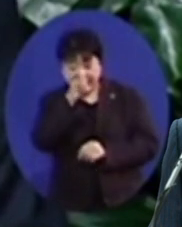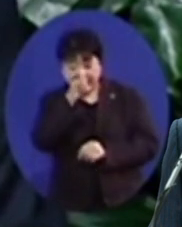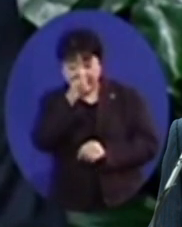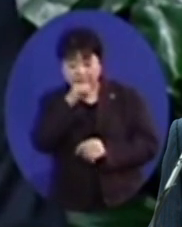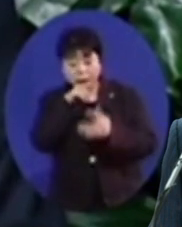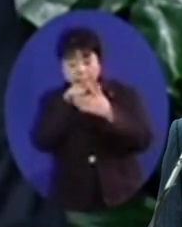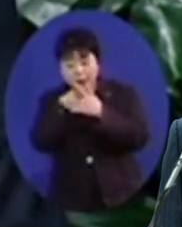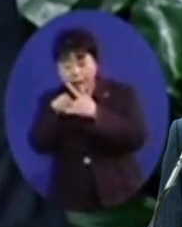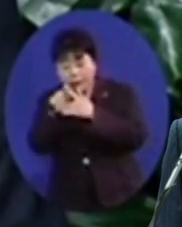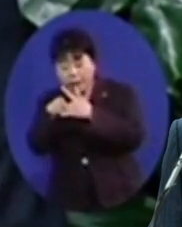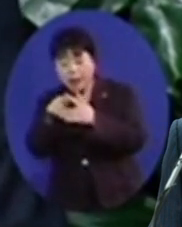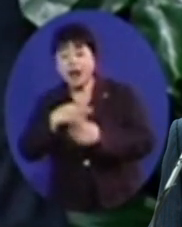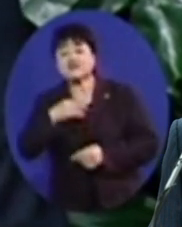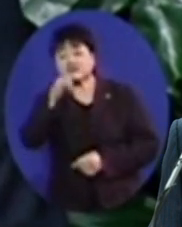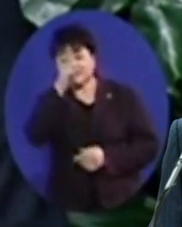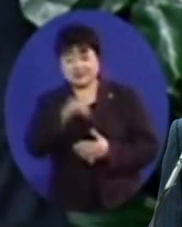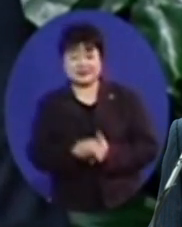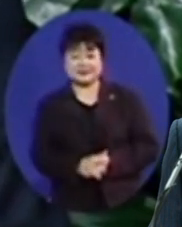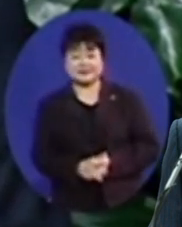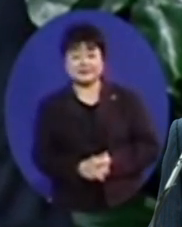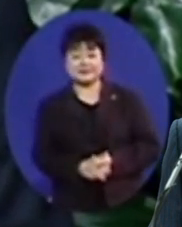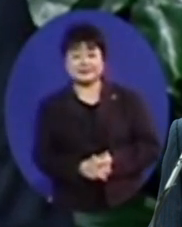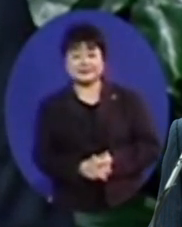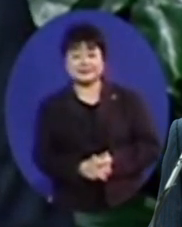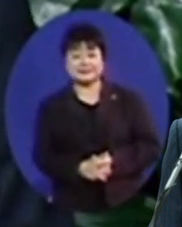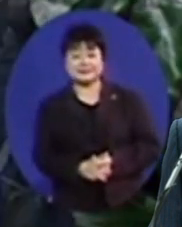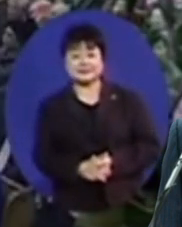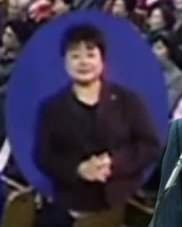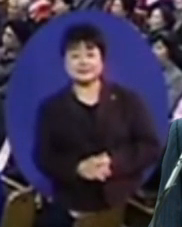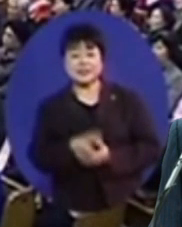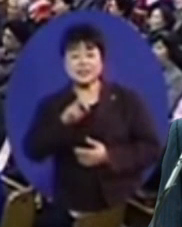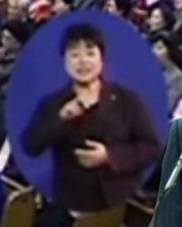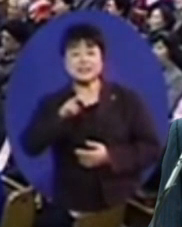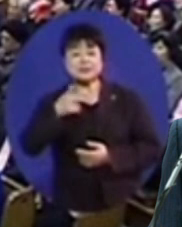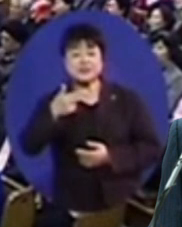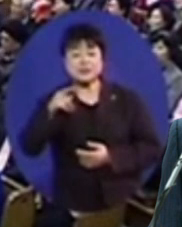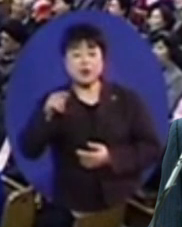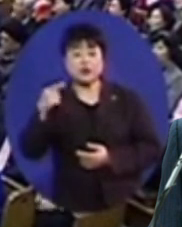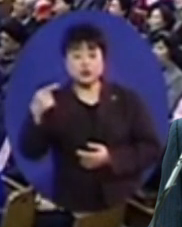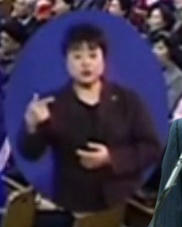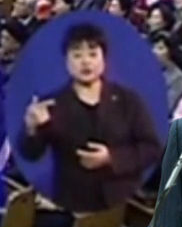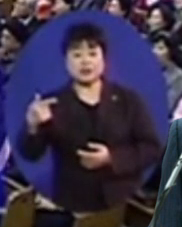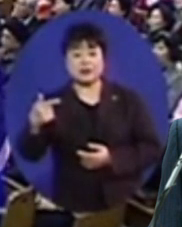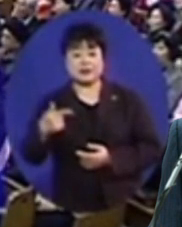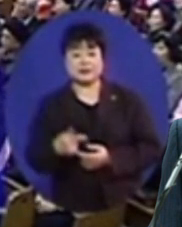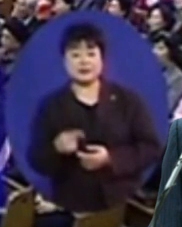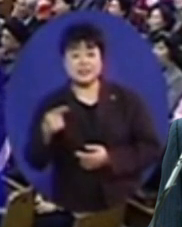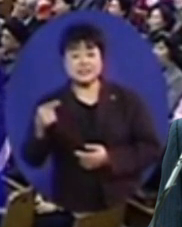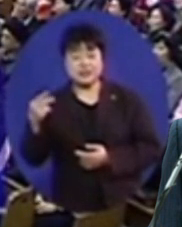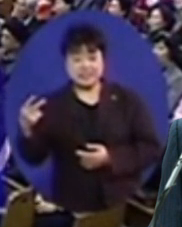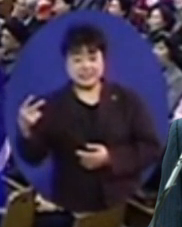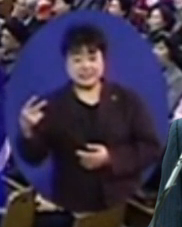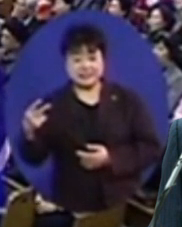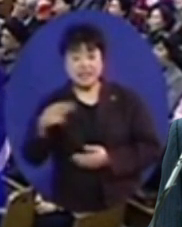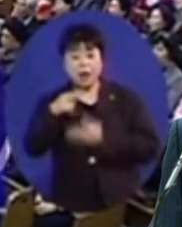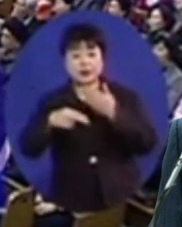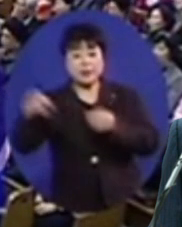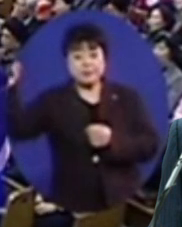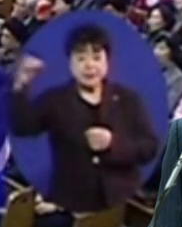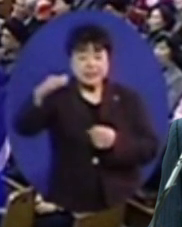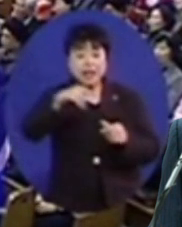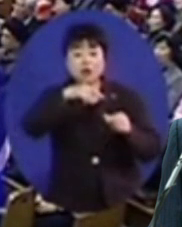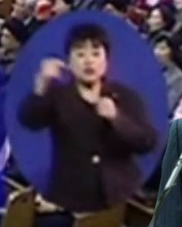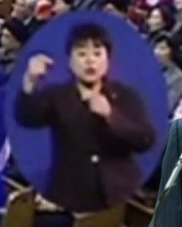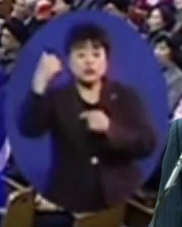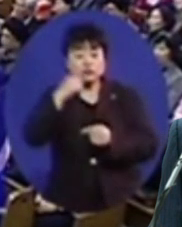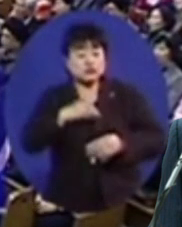들어있느냐 알 수가 있는 것입니다. 27편 1절로 2절에 야훼는 나의 빛이요 나의 구원이시니 내가